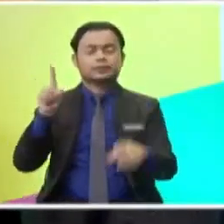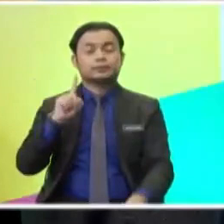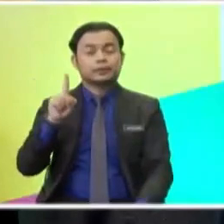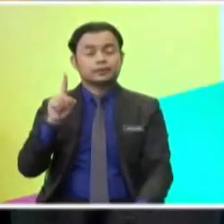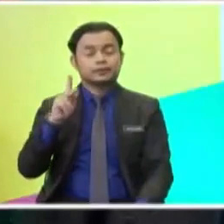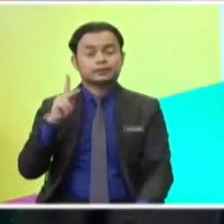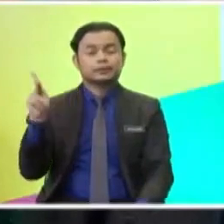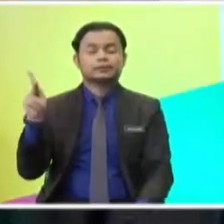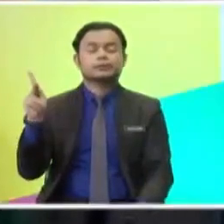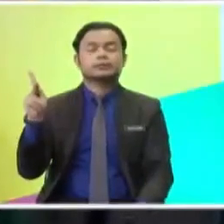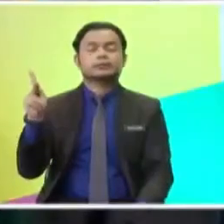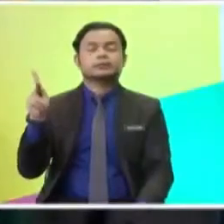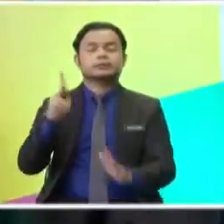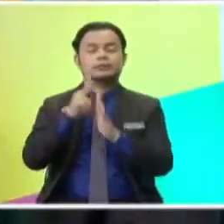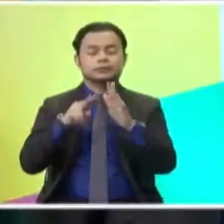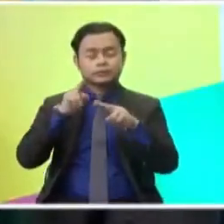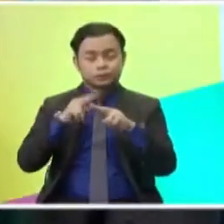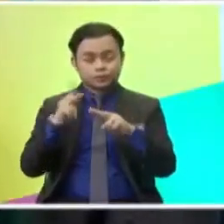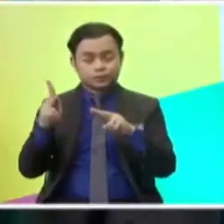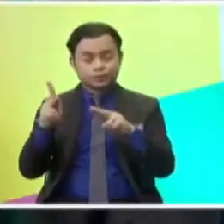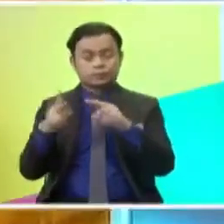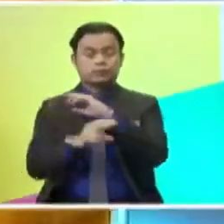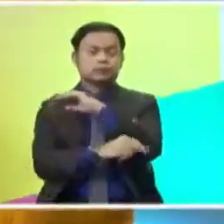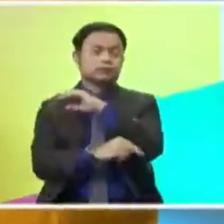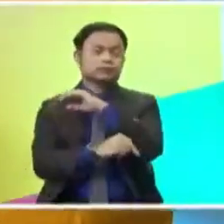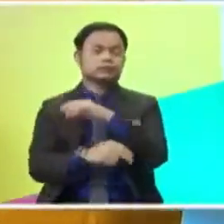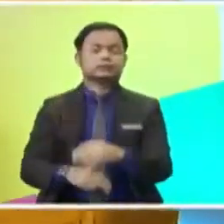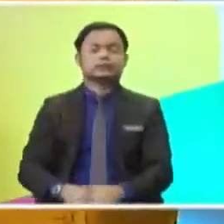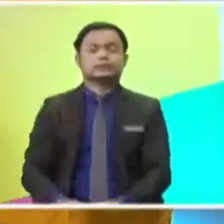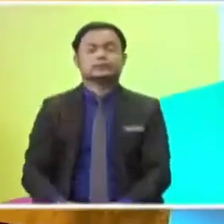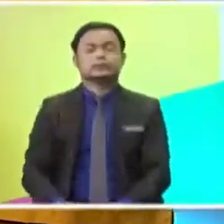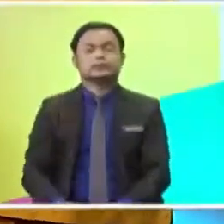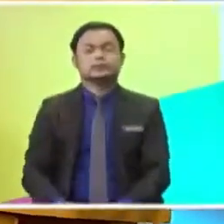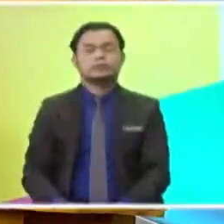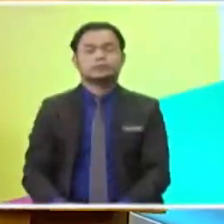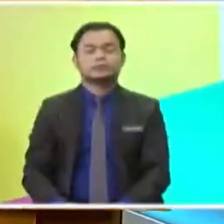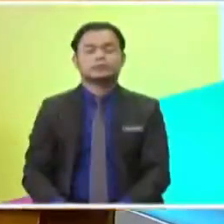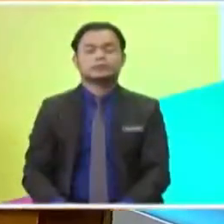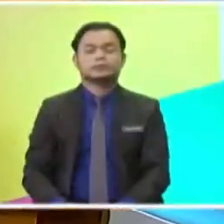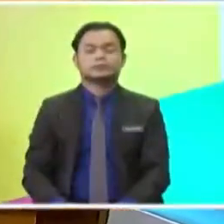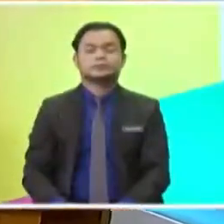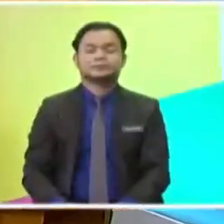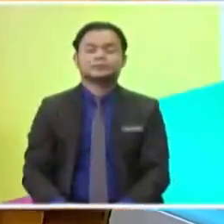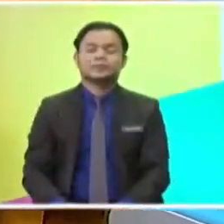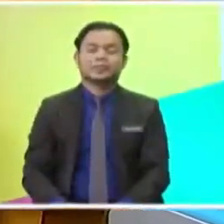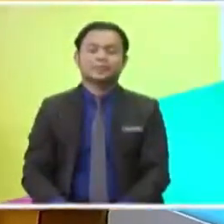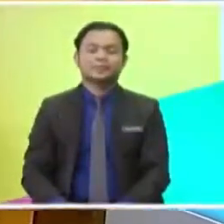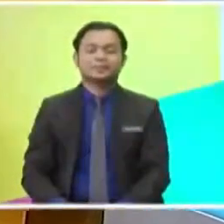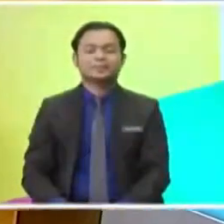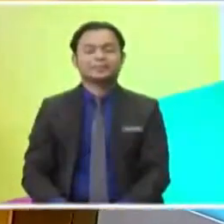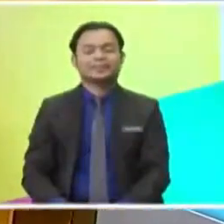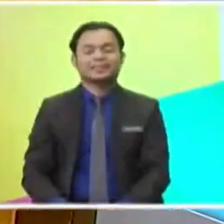kedudukan negeri-negeri ini? Sejarah dan geografi Kak Yuyu ketika sijil pelajaran Malaysia adalah A1. Alhamdulillah.